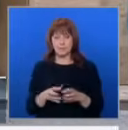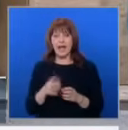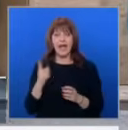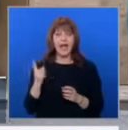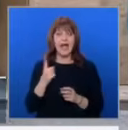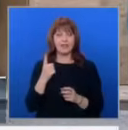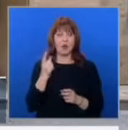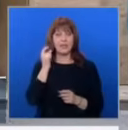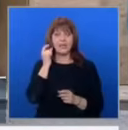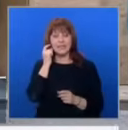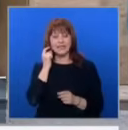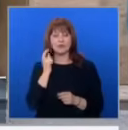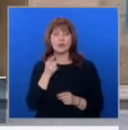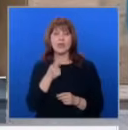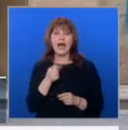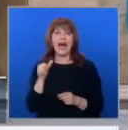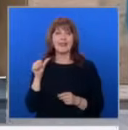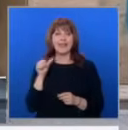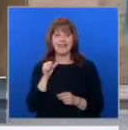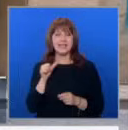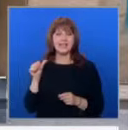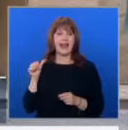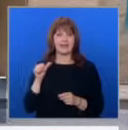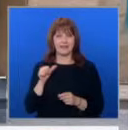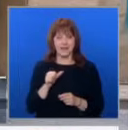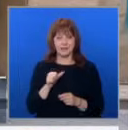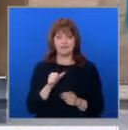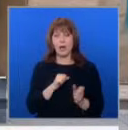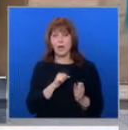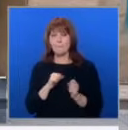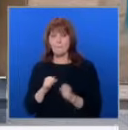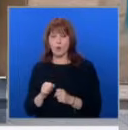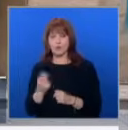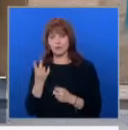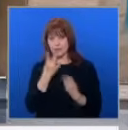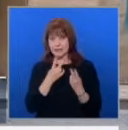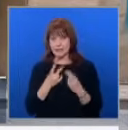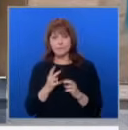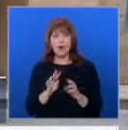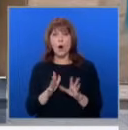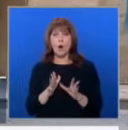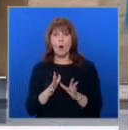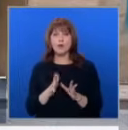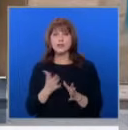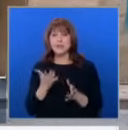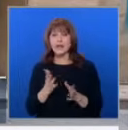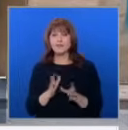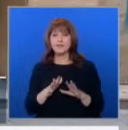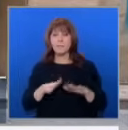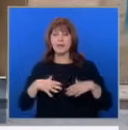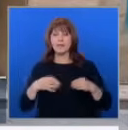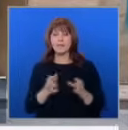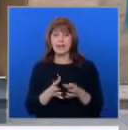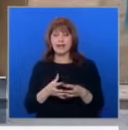спряганите кандидатури е името на Атанас Атанасов, а малко по-късно ще стане ясно и кой ще оглави парламентарната група